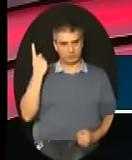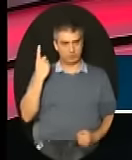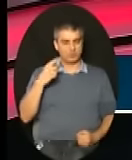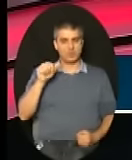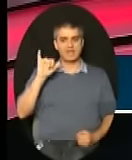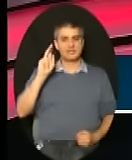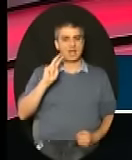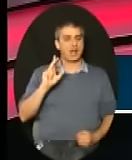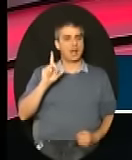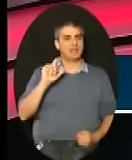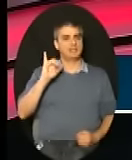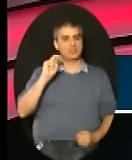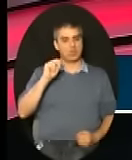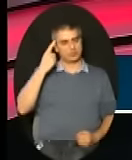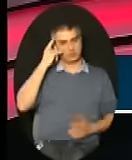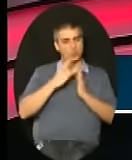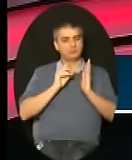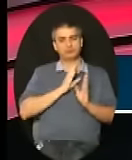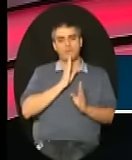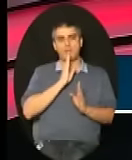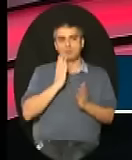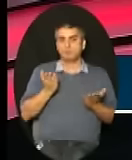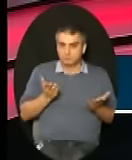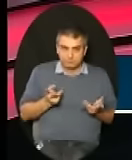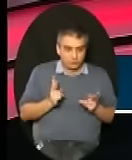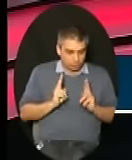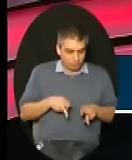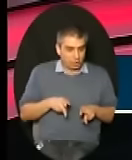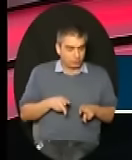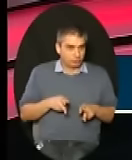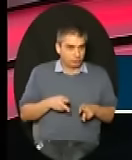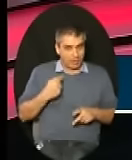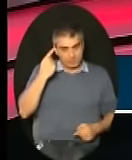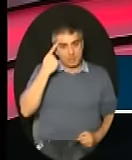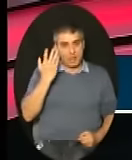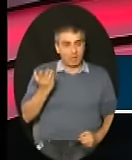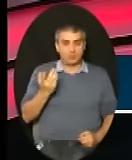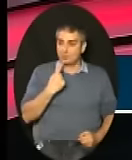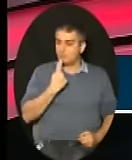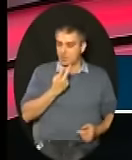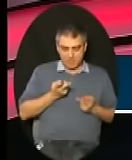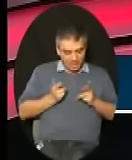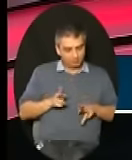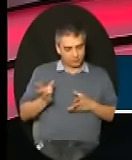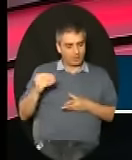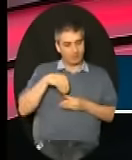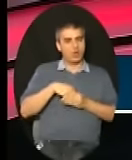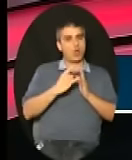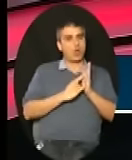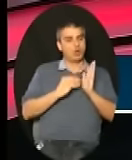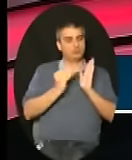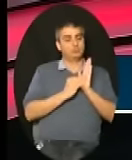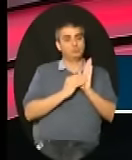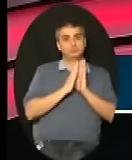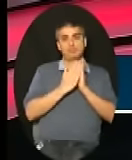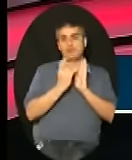ינון מתנגד לחוקים שהוא חשב שיש איתם בעיה חוקתית. אז יש כנראה עמדה שאומרת שאפשר להכיל את החוק הזה בספר